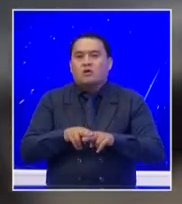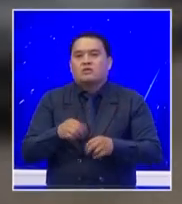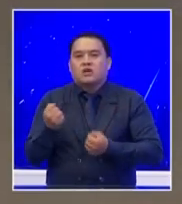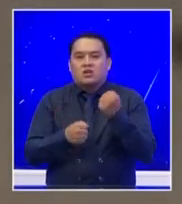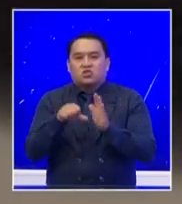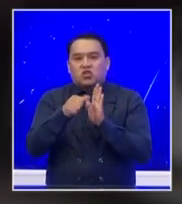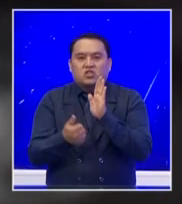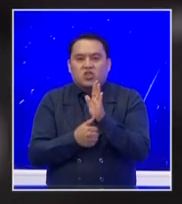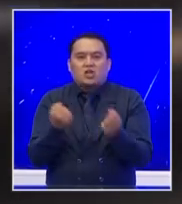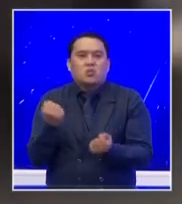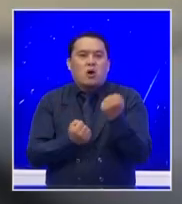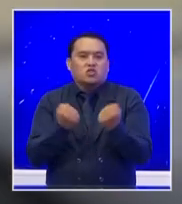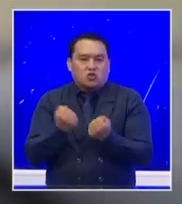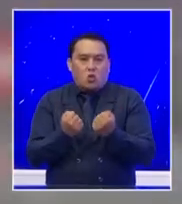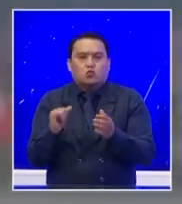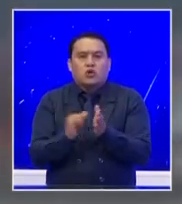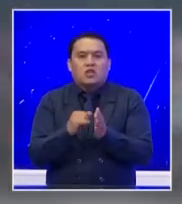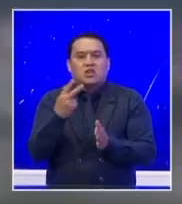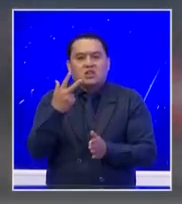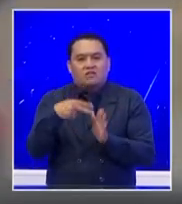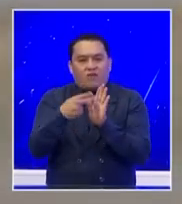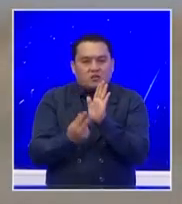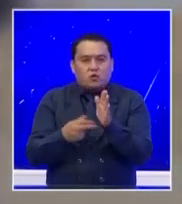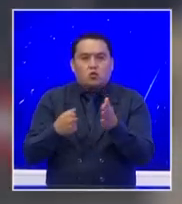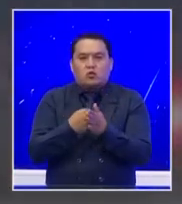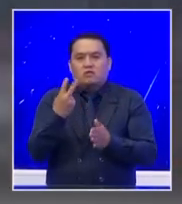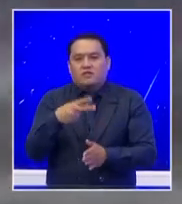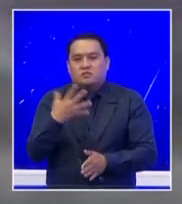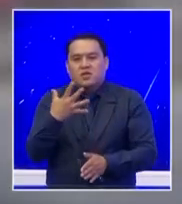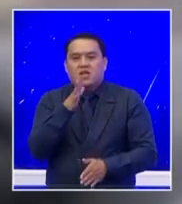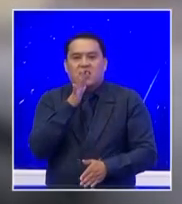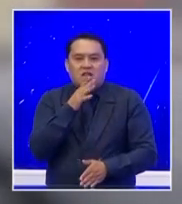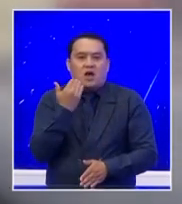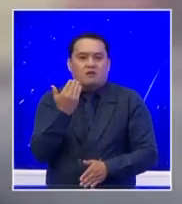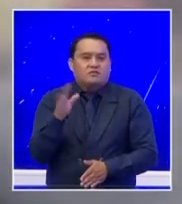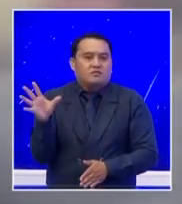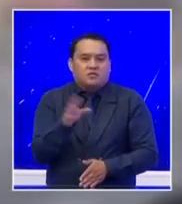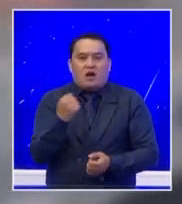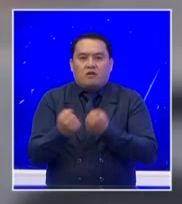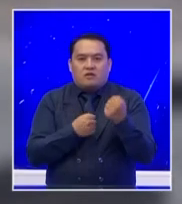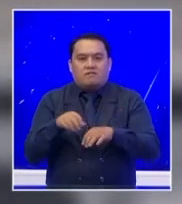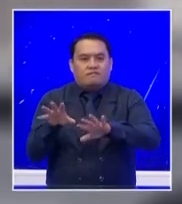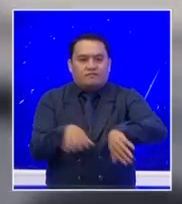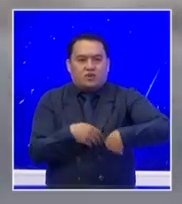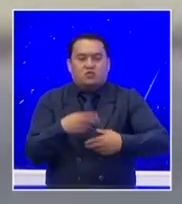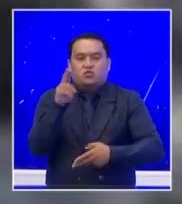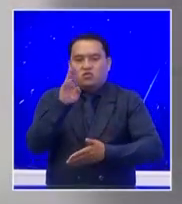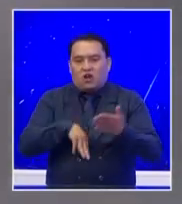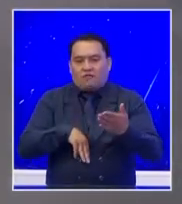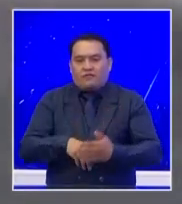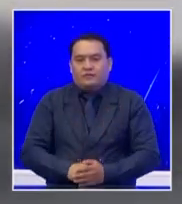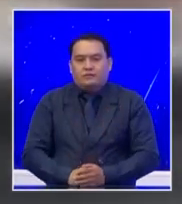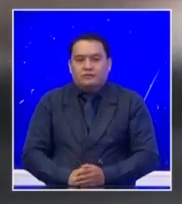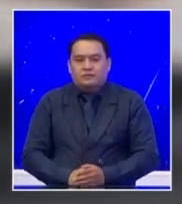водители 16 автомобилей. Установлено, что им от 18 до 25 лет. Все автомобили водворены на штрафную